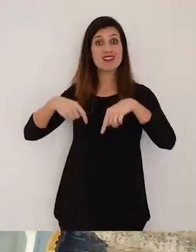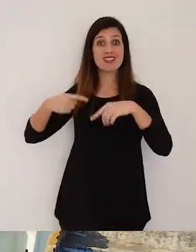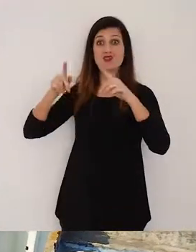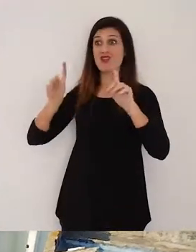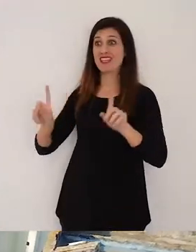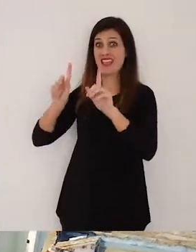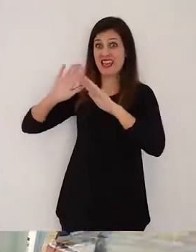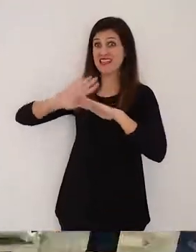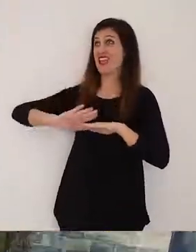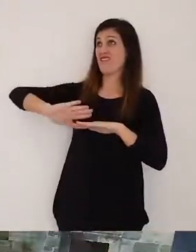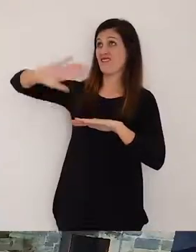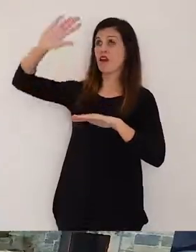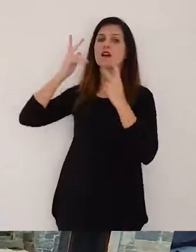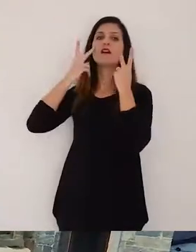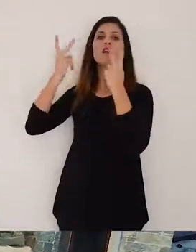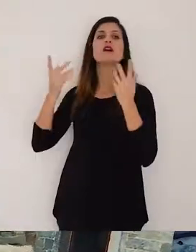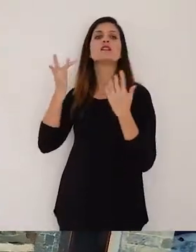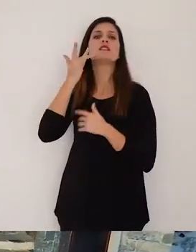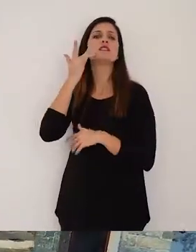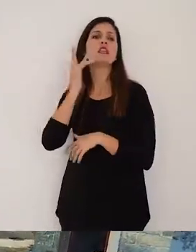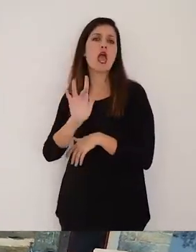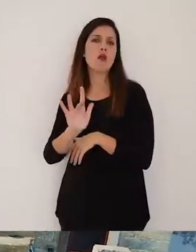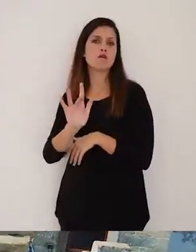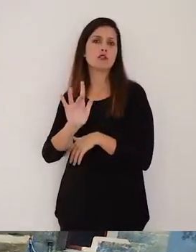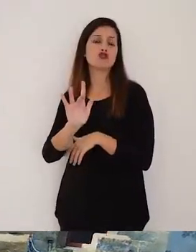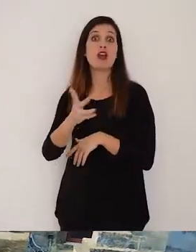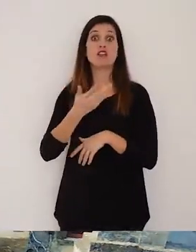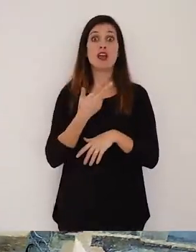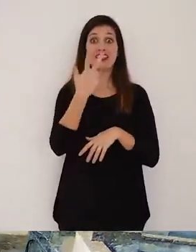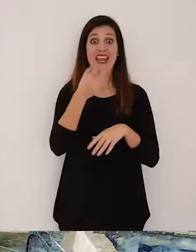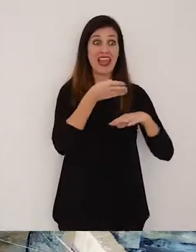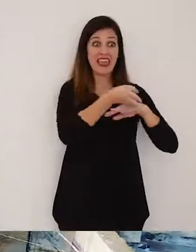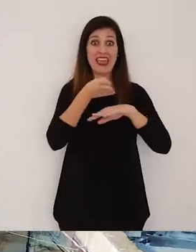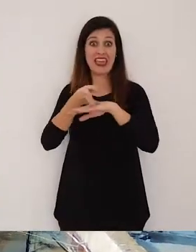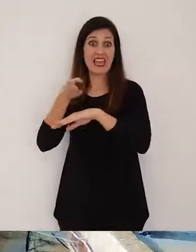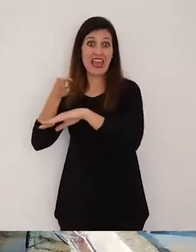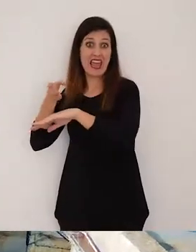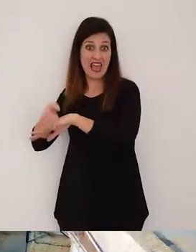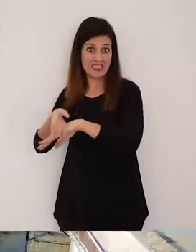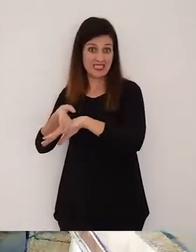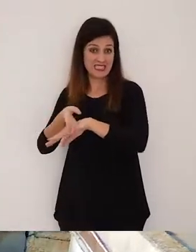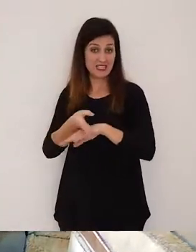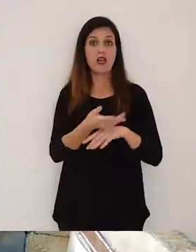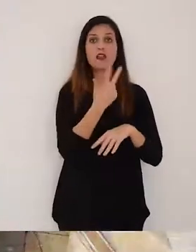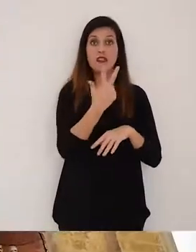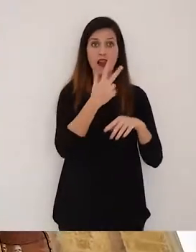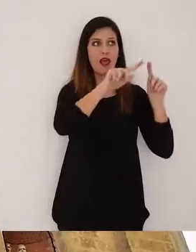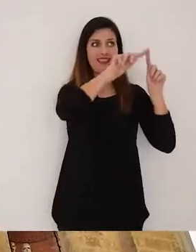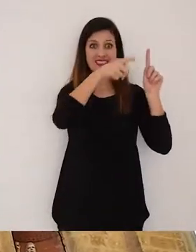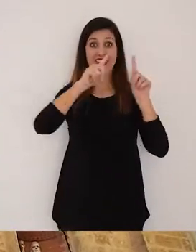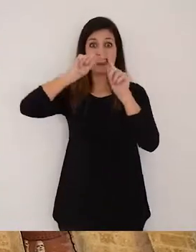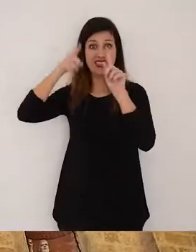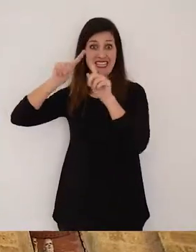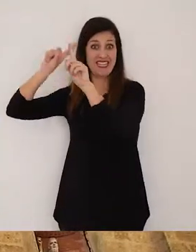Oggi la facciata appare sobria e austera, ritmata dai tre ingressi e dalle tre nicchie che conservano le statue lapidee dei